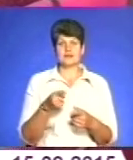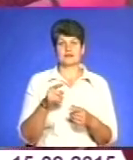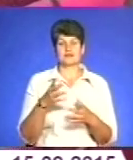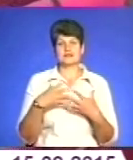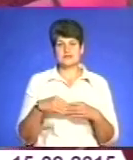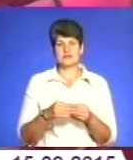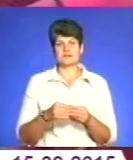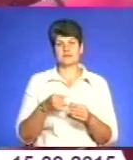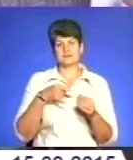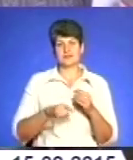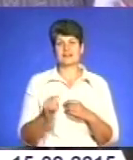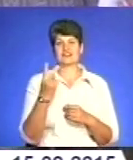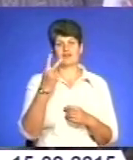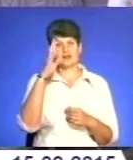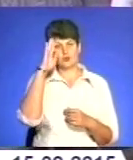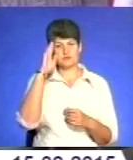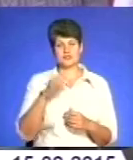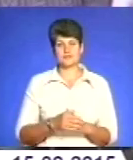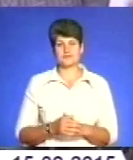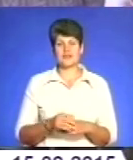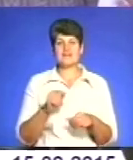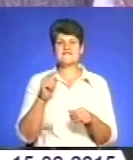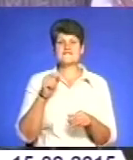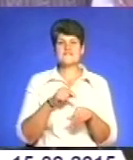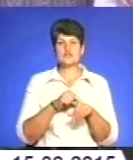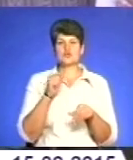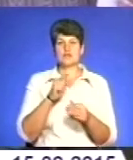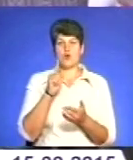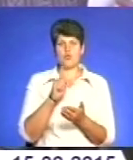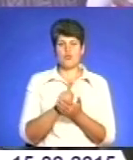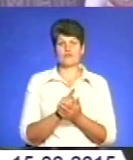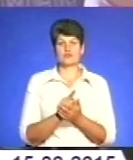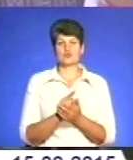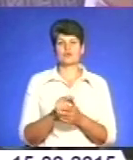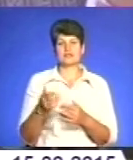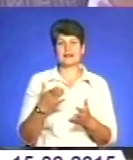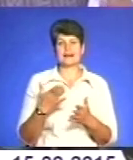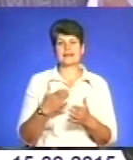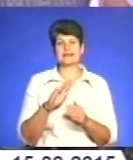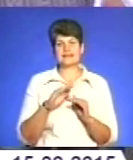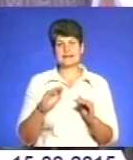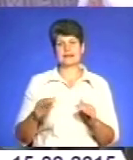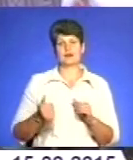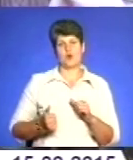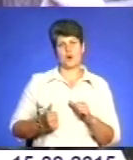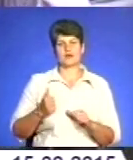поповнилися 2 хлопчиками. Відчуття обов'язку кличе завжди. Нехай діти гордяться. Ну, мами